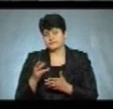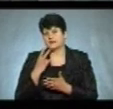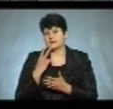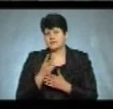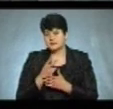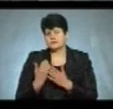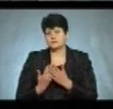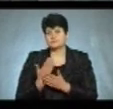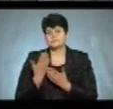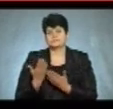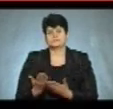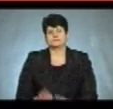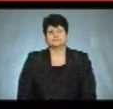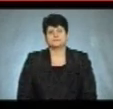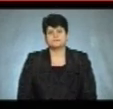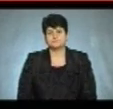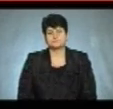у випуску.